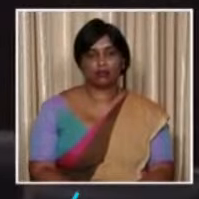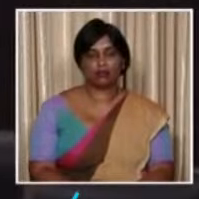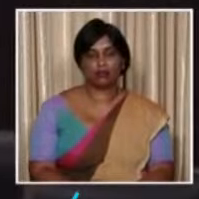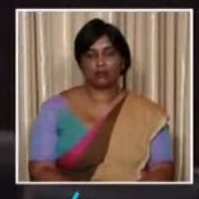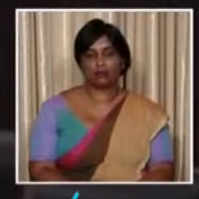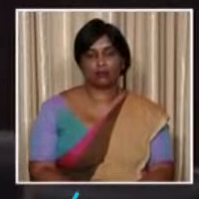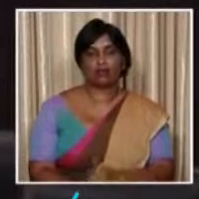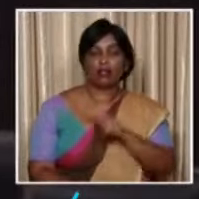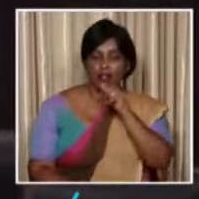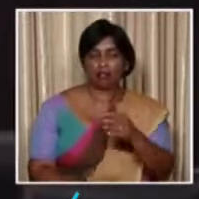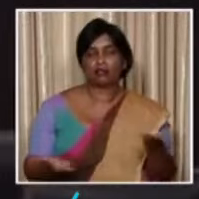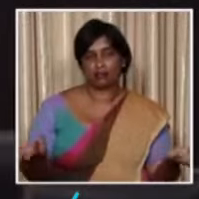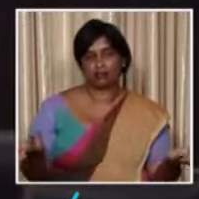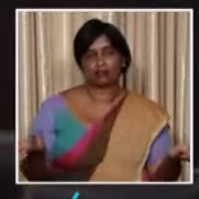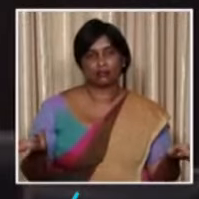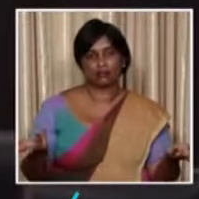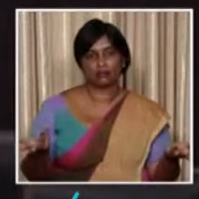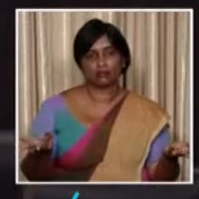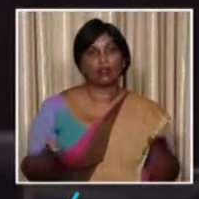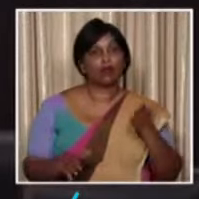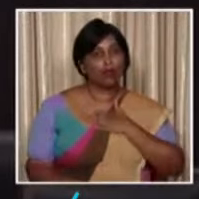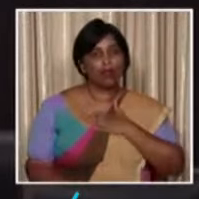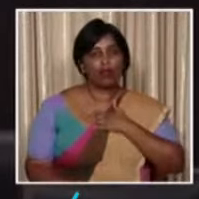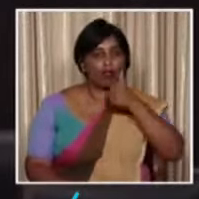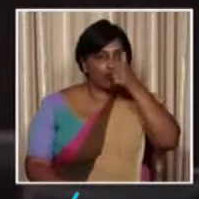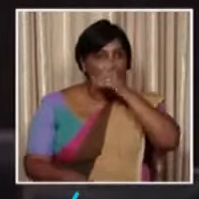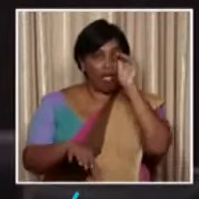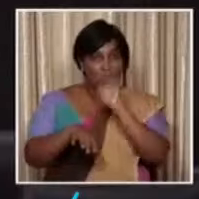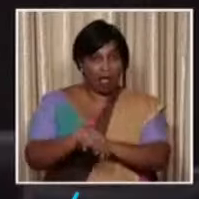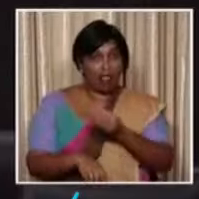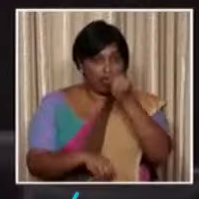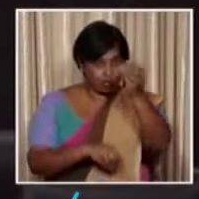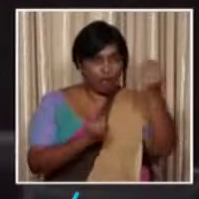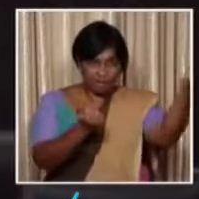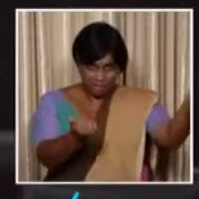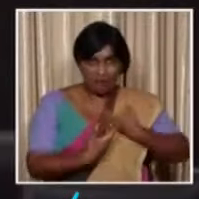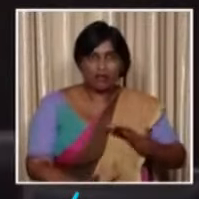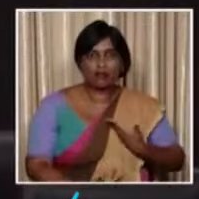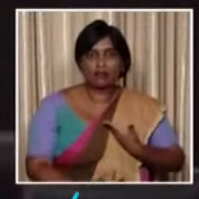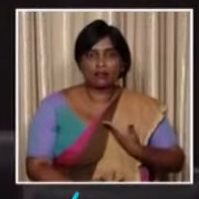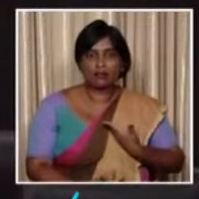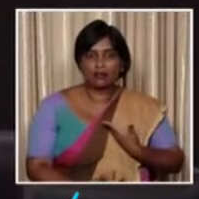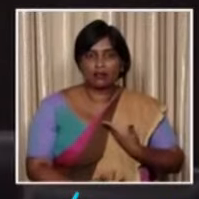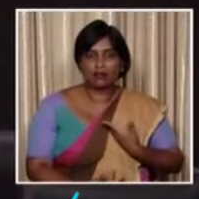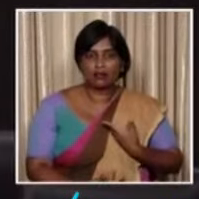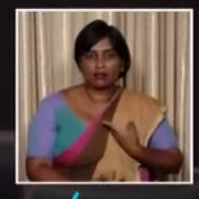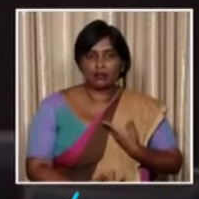මොකද මම යථාර්ථය. මම හොරකම අල්ලලා දුන්නට මේකද කරන්නේ?